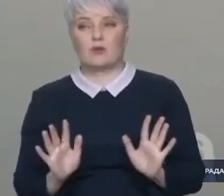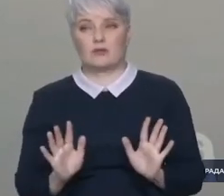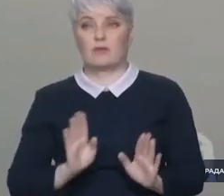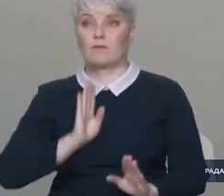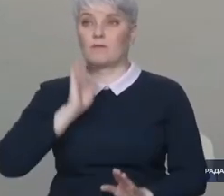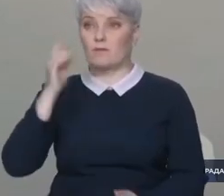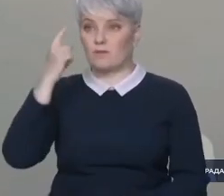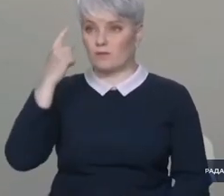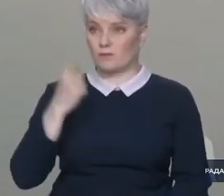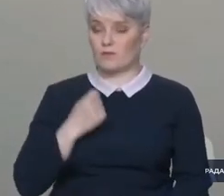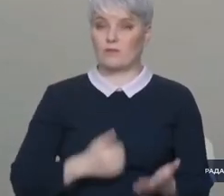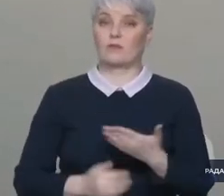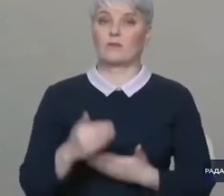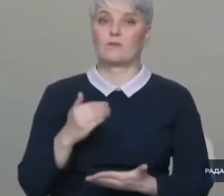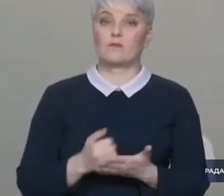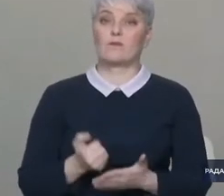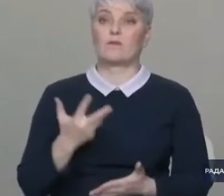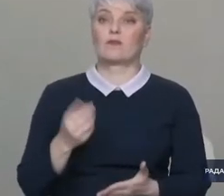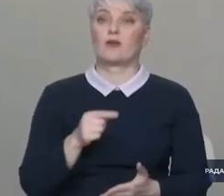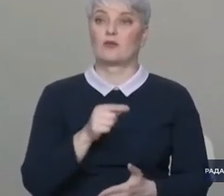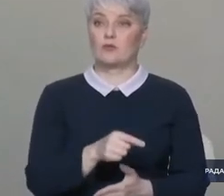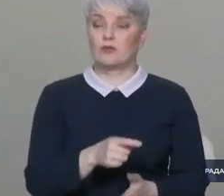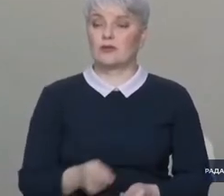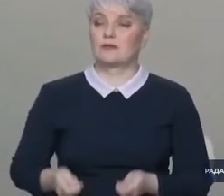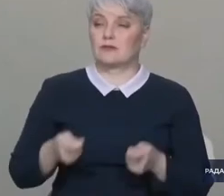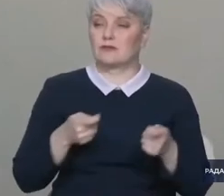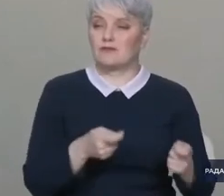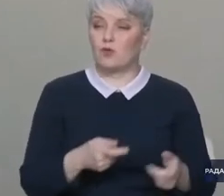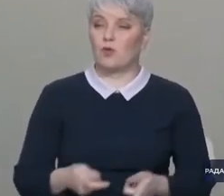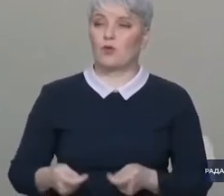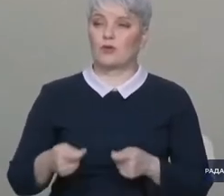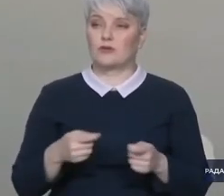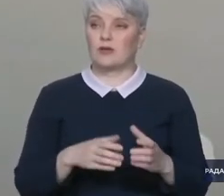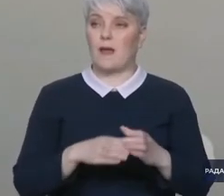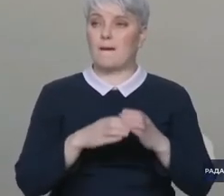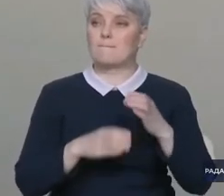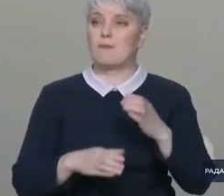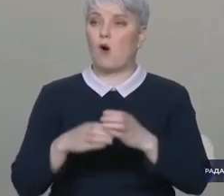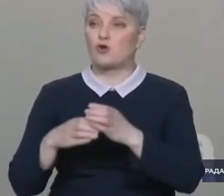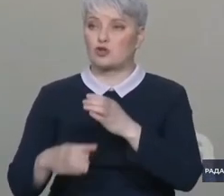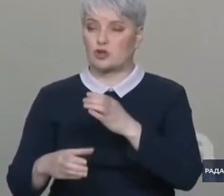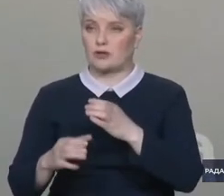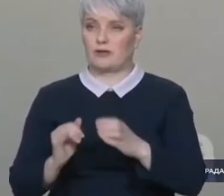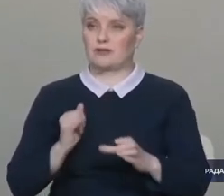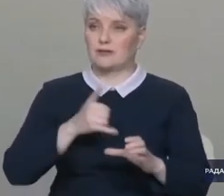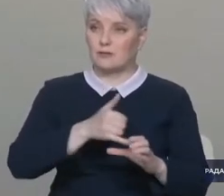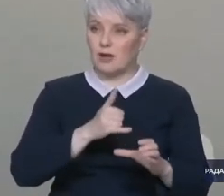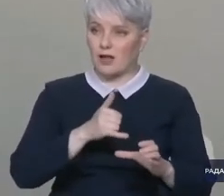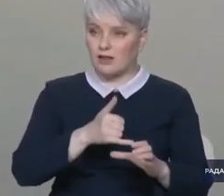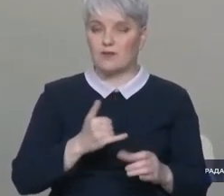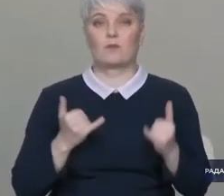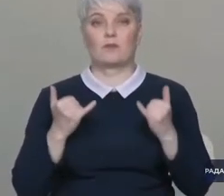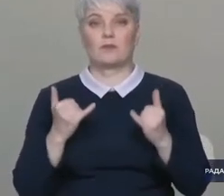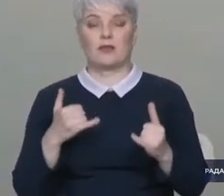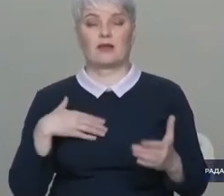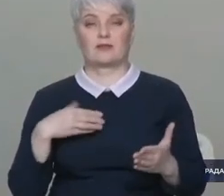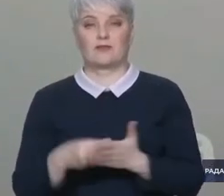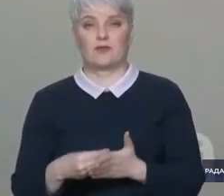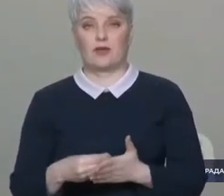про те, що останні декілька днів вони туди свозять бочки з паливом для своєї військової техніки,